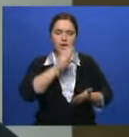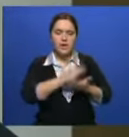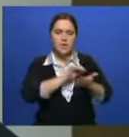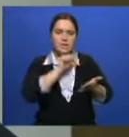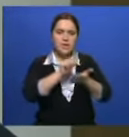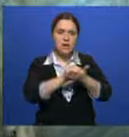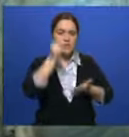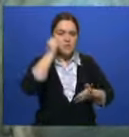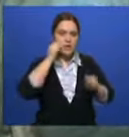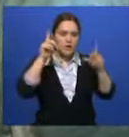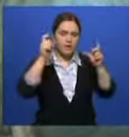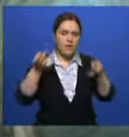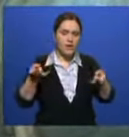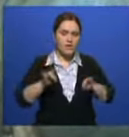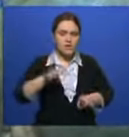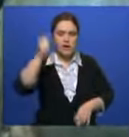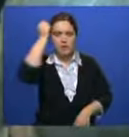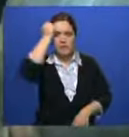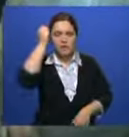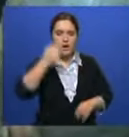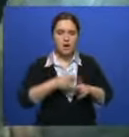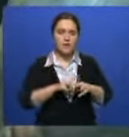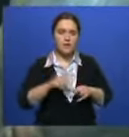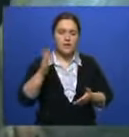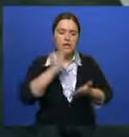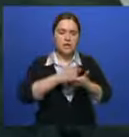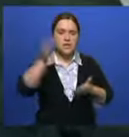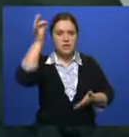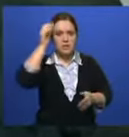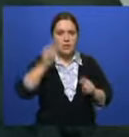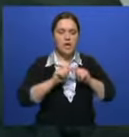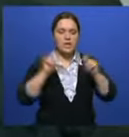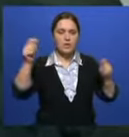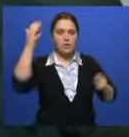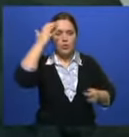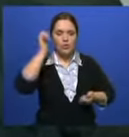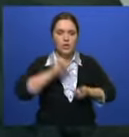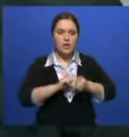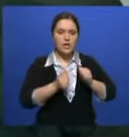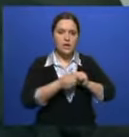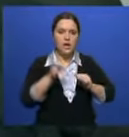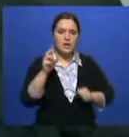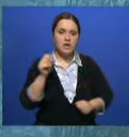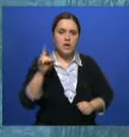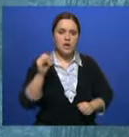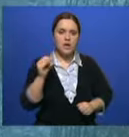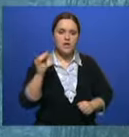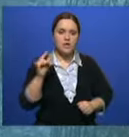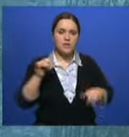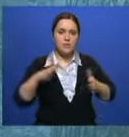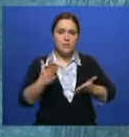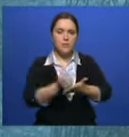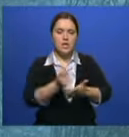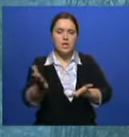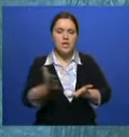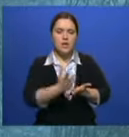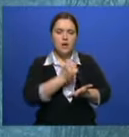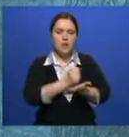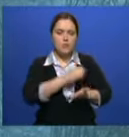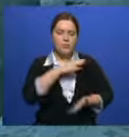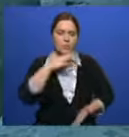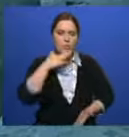на старых фотографиях. Одно из ярких событий – открытие угольного месторождения Кара-Жыра. Запасы черного топлива там